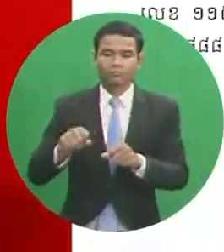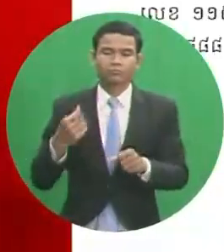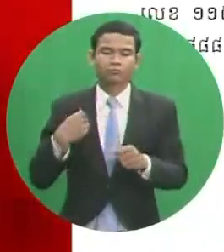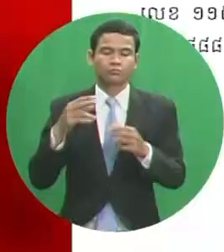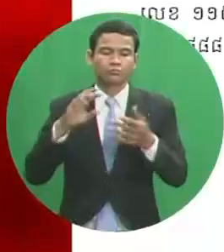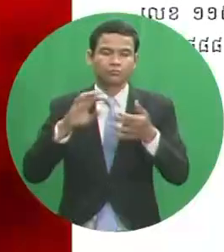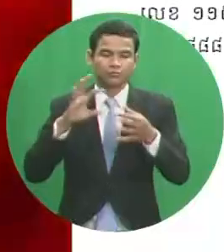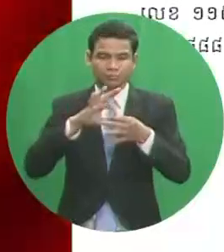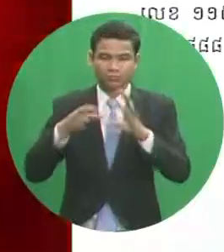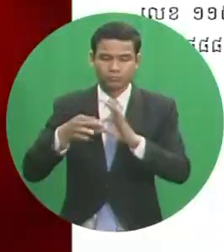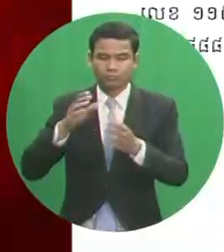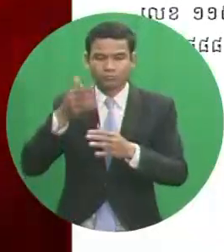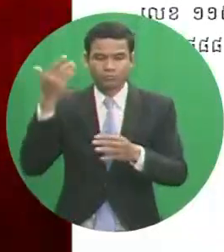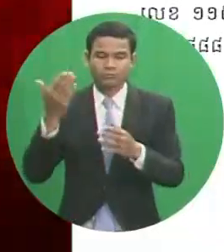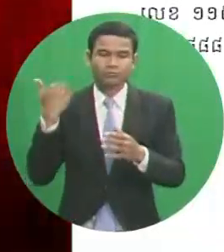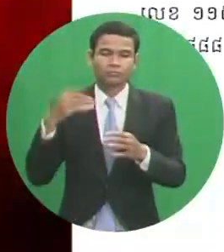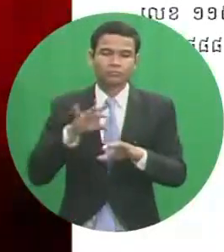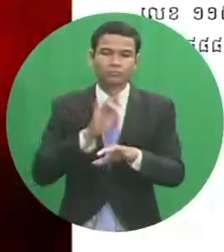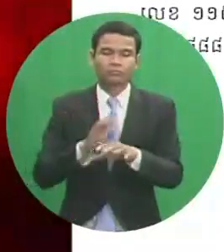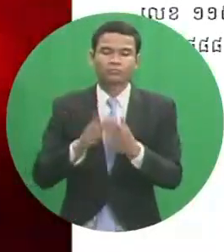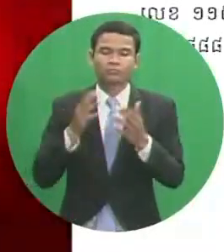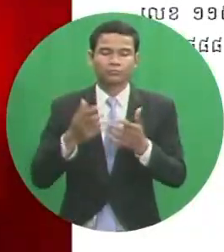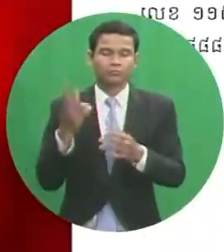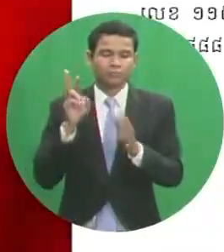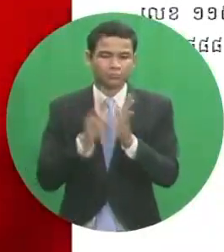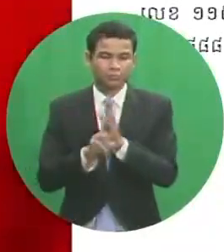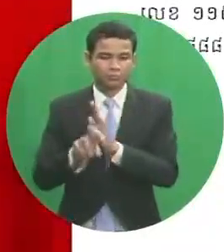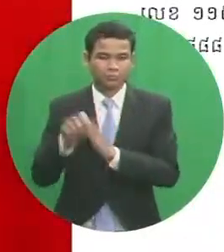ពាក់ព័ន្ធទាំងអស់កន្លងមករួមទាំងការដាក់វិធានការ